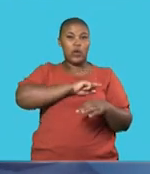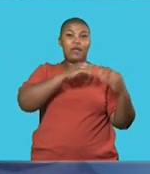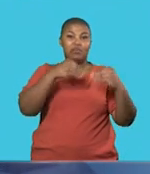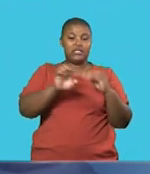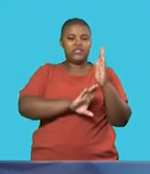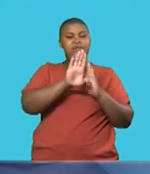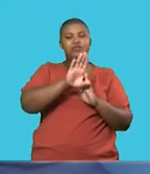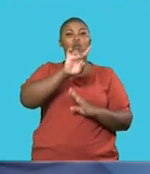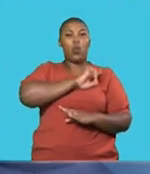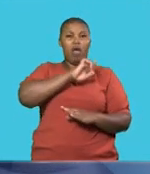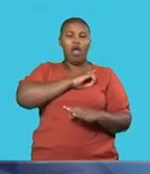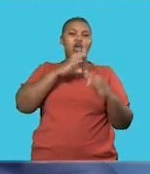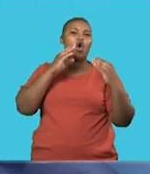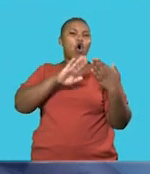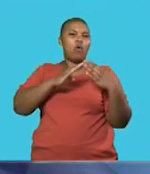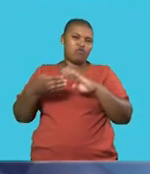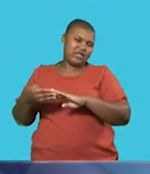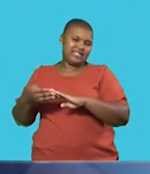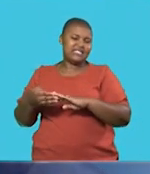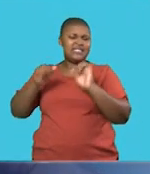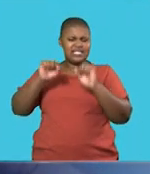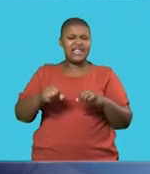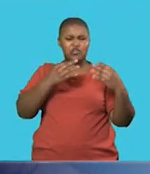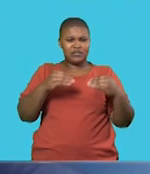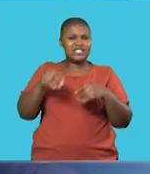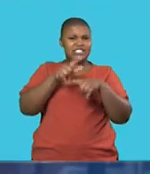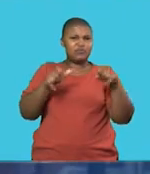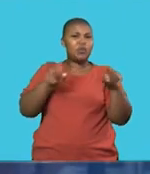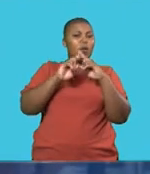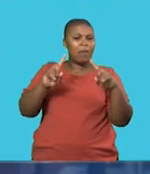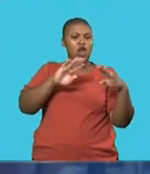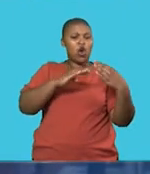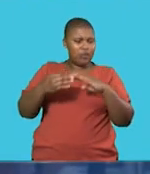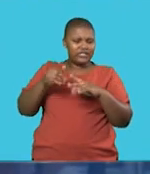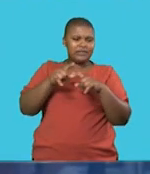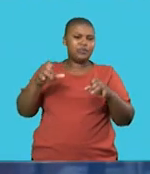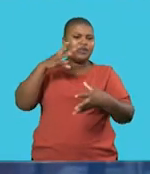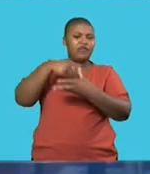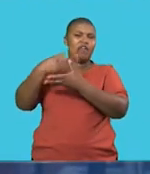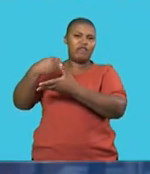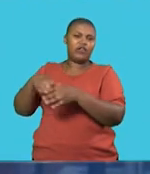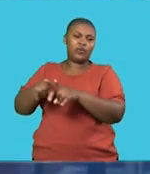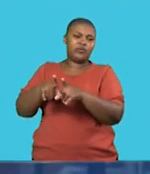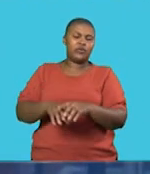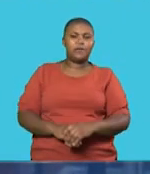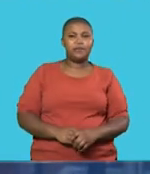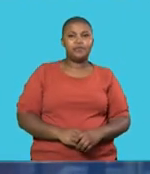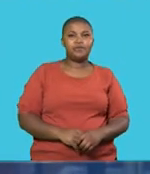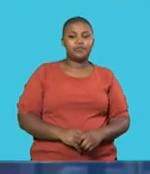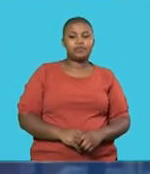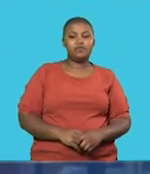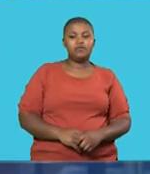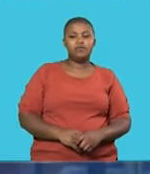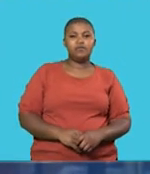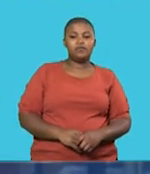ye-community. So even though bona they were business people, they were also very much community people. Bathi ke ngempela okubalulekile ukuthi umphakathi wazi ukuthi lena